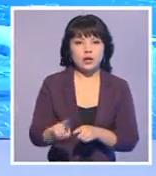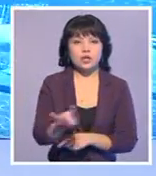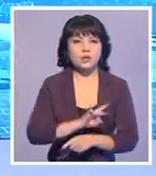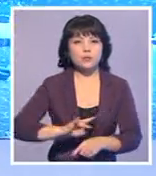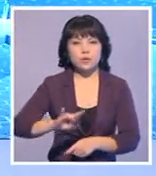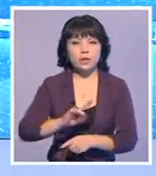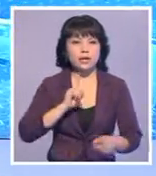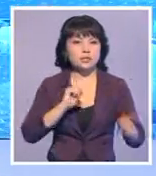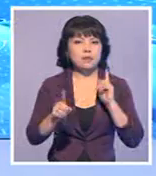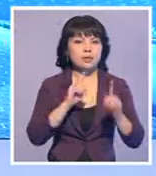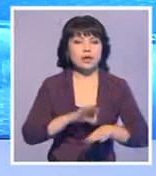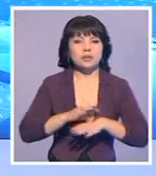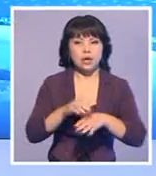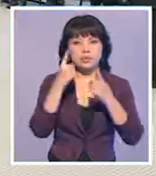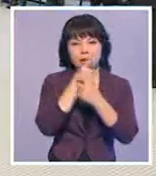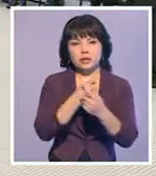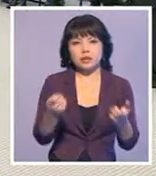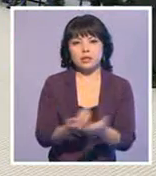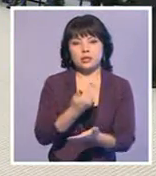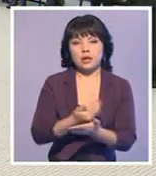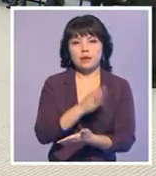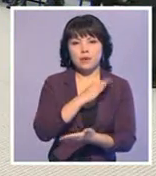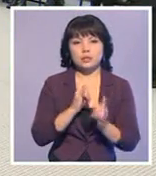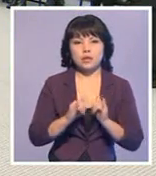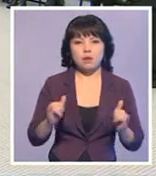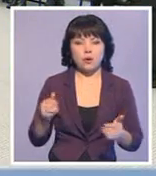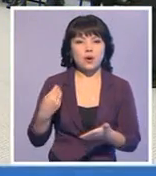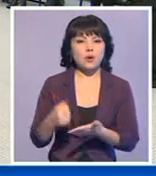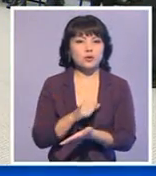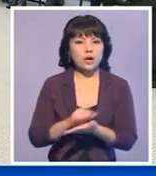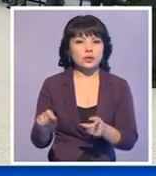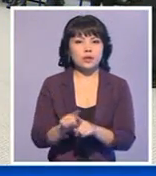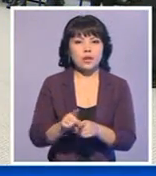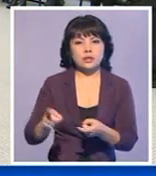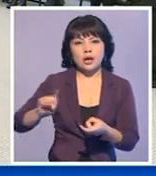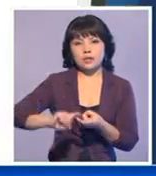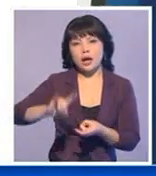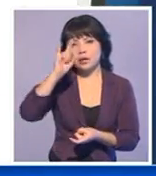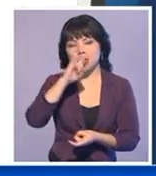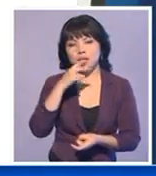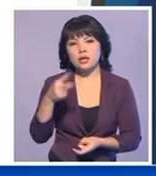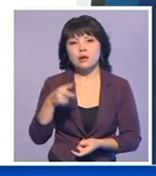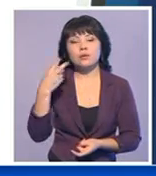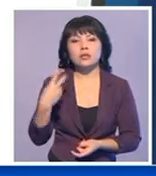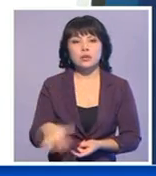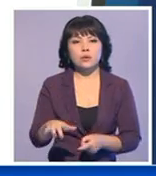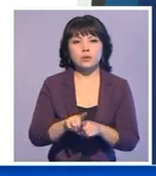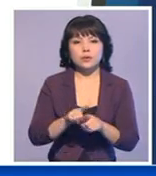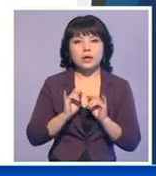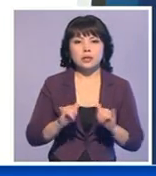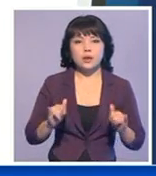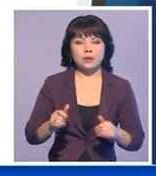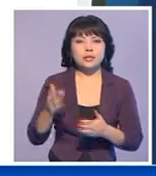семинар барысында мәлім болды. Тақырыбы да елдің басты даму құжатымен байланысты. Қазақстан 2050. Даму сценарийлері атты